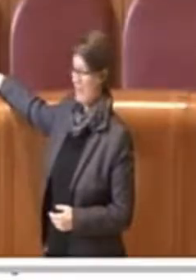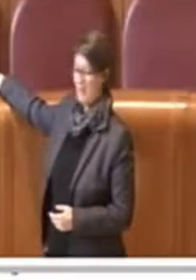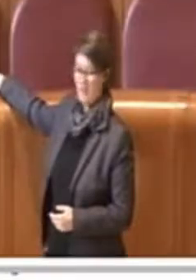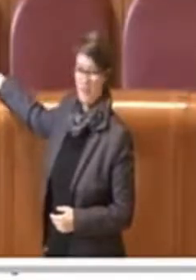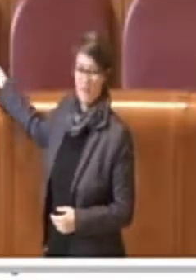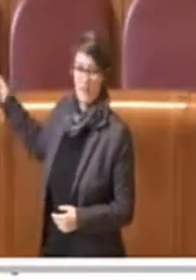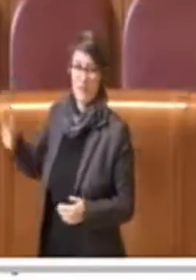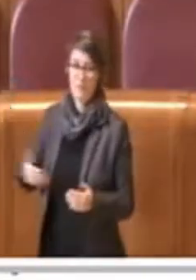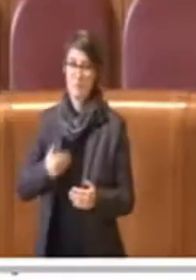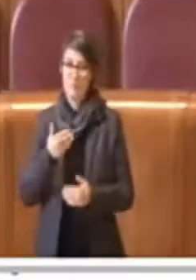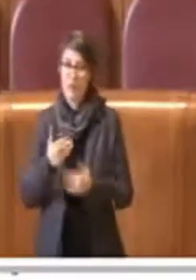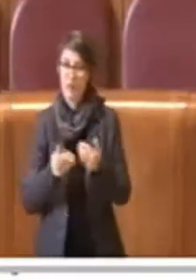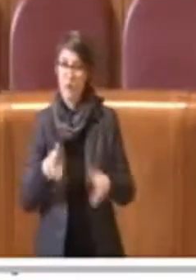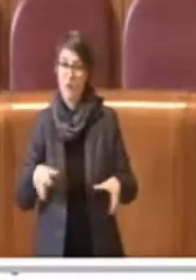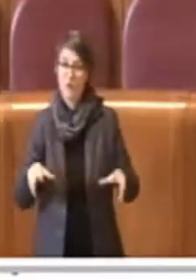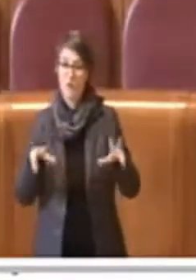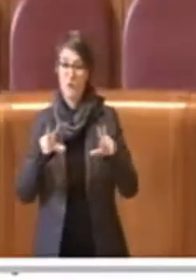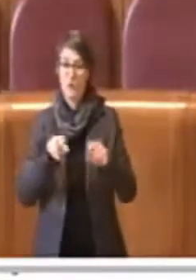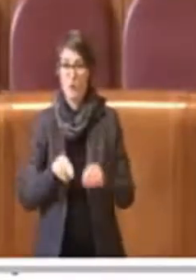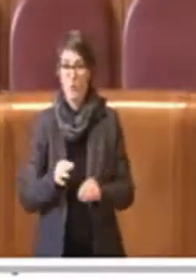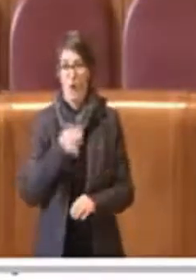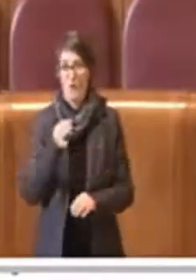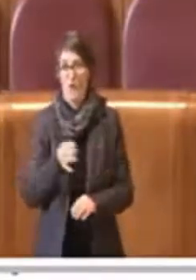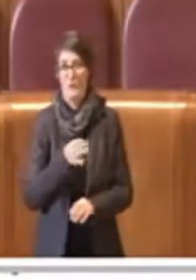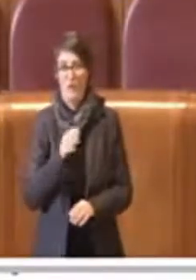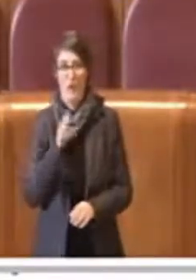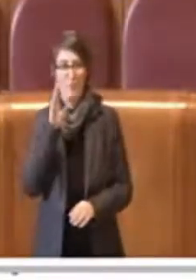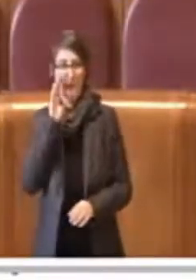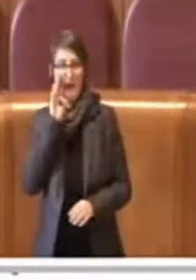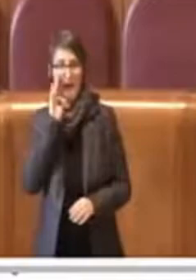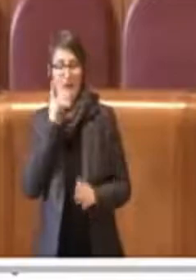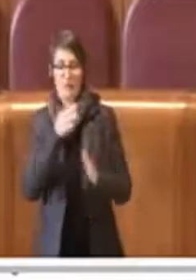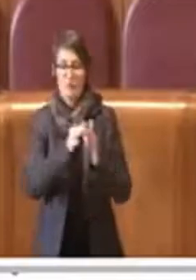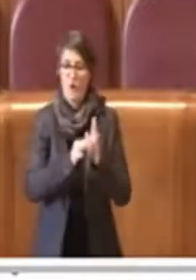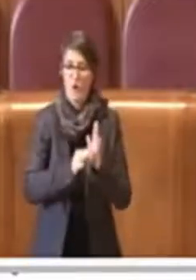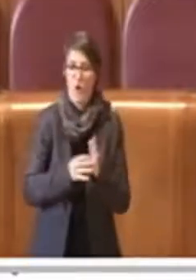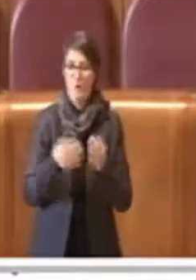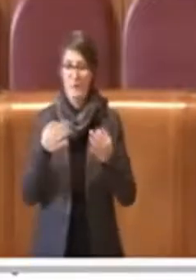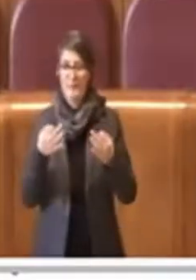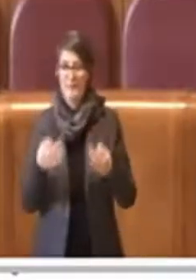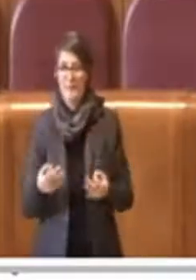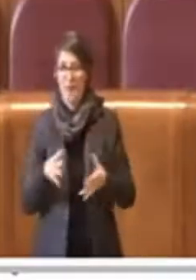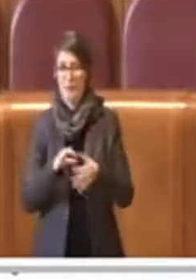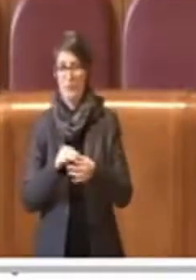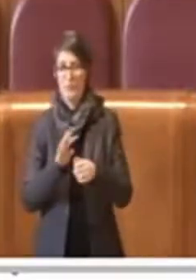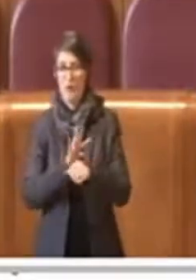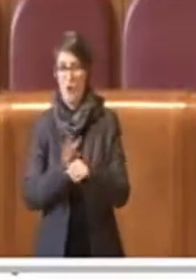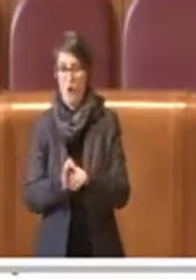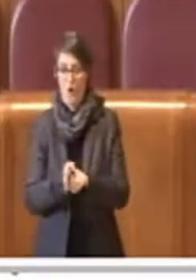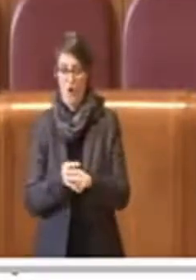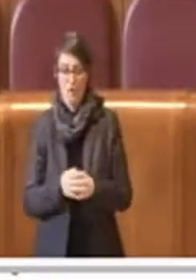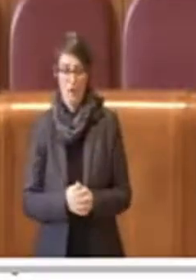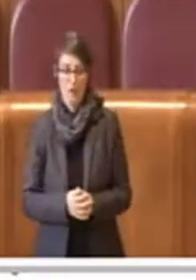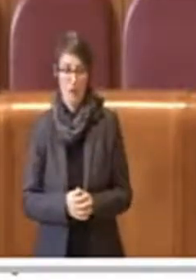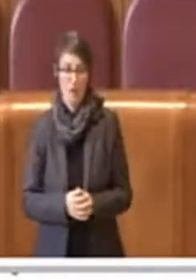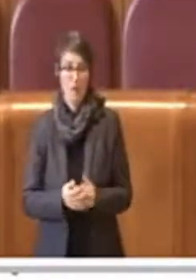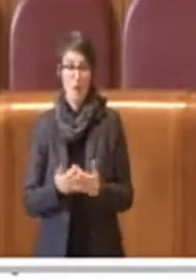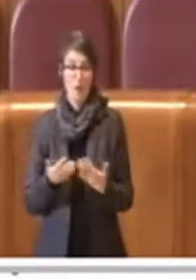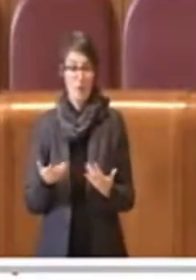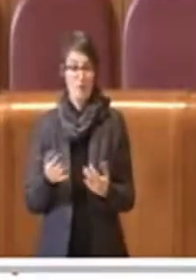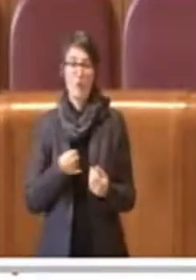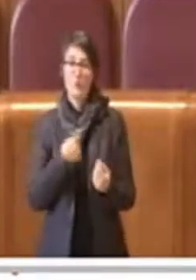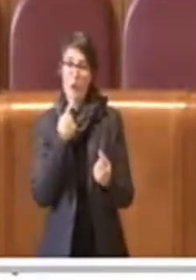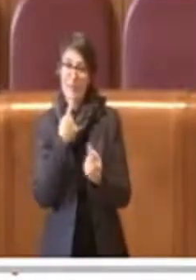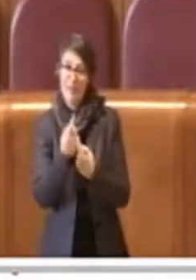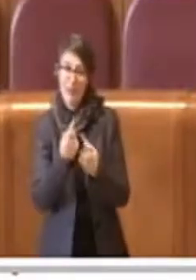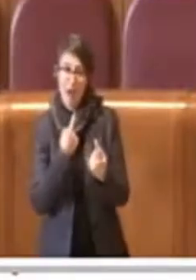relativamente al Covid ovviamente, e quindi ad avviare un dialogo con il governo